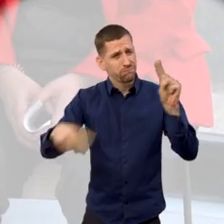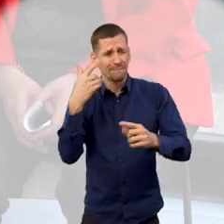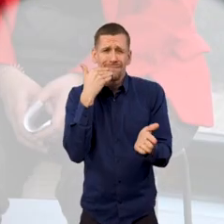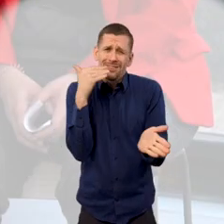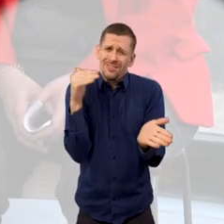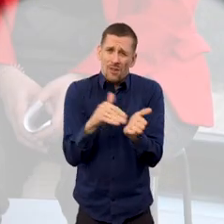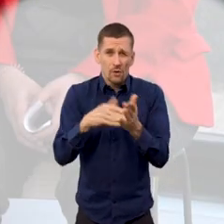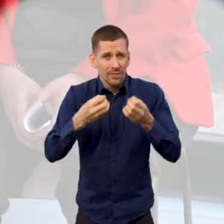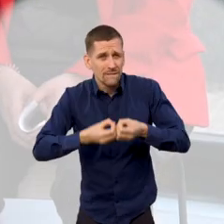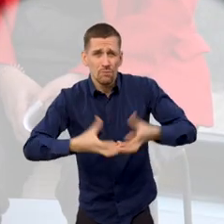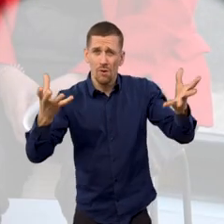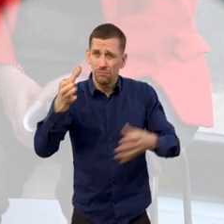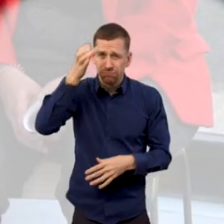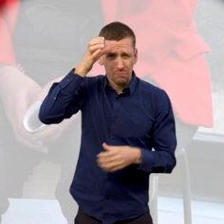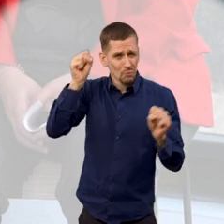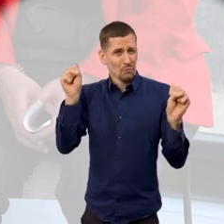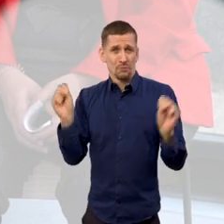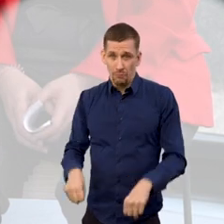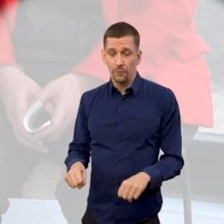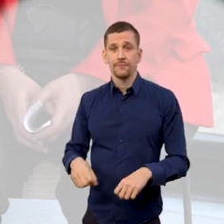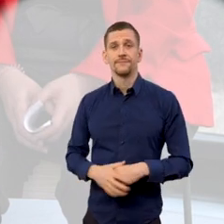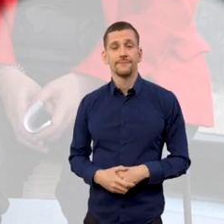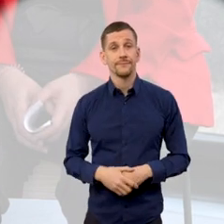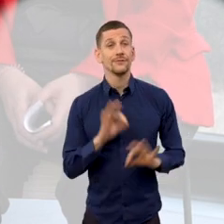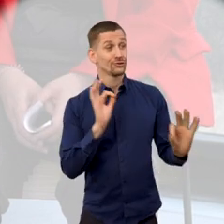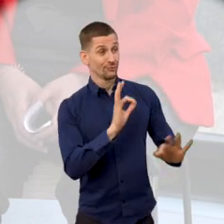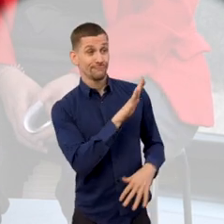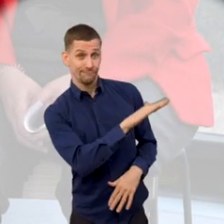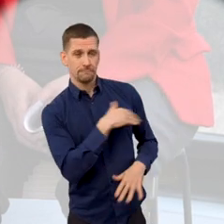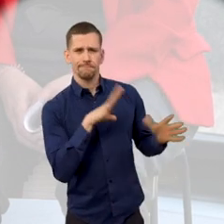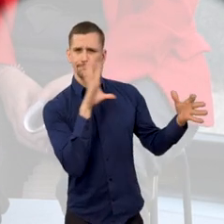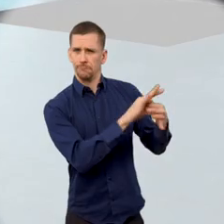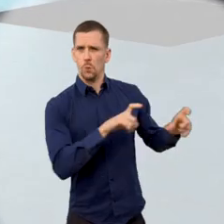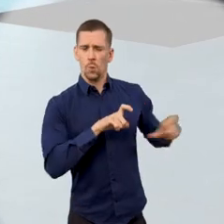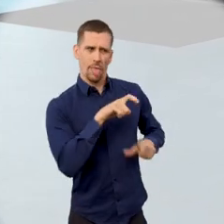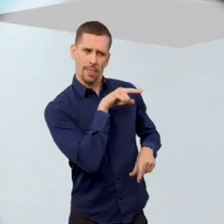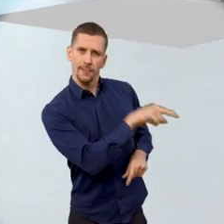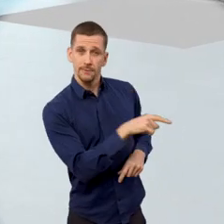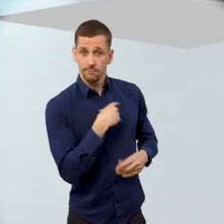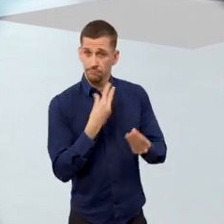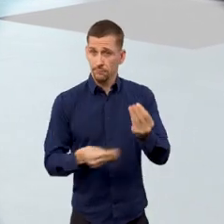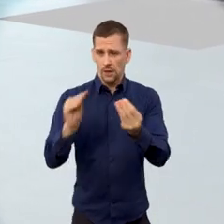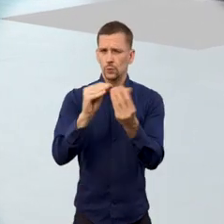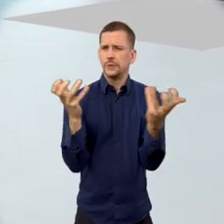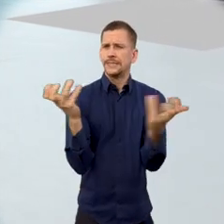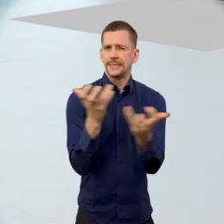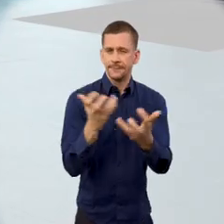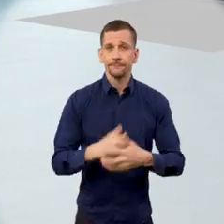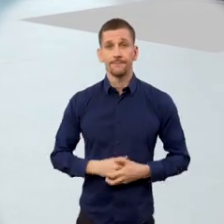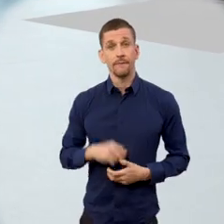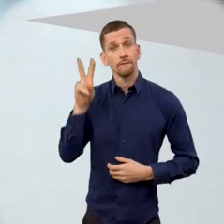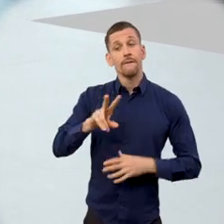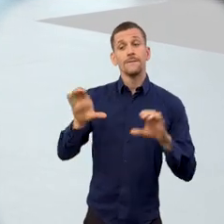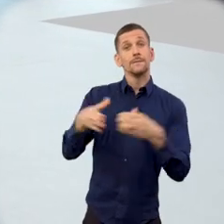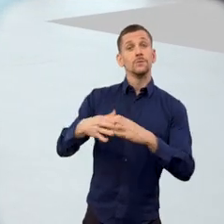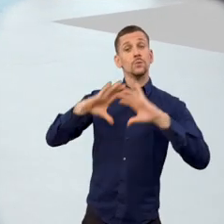Alors je vais rebondir exactement sur ce que vient de dire ma collègue. En effet, il y a un manque cruel de femmes dans le milieu du